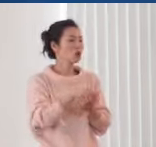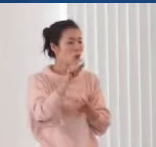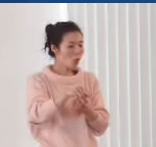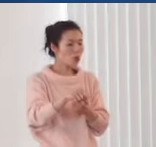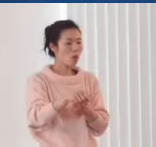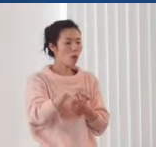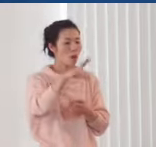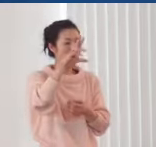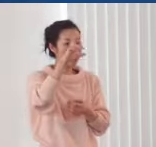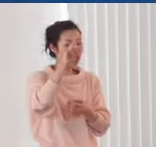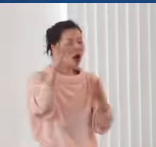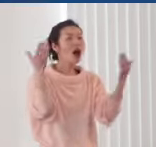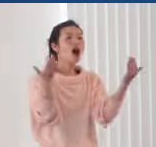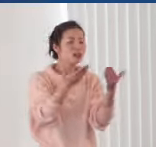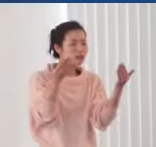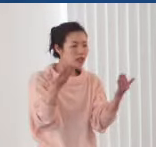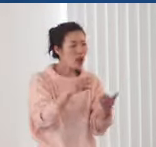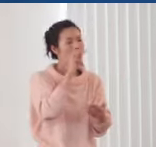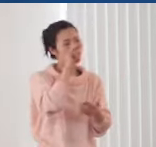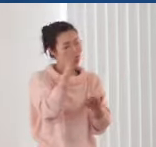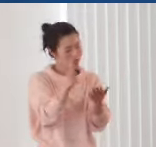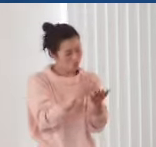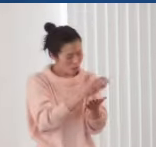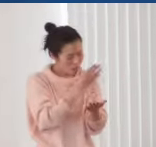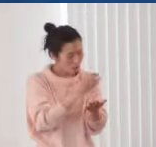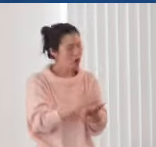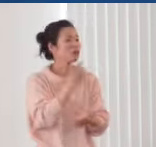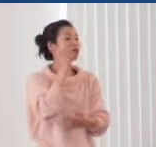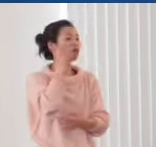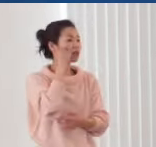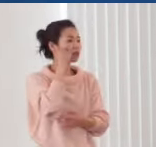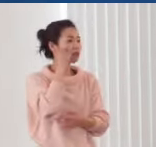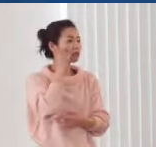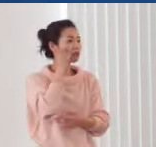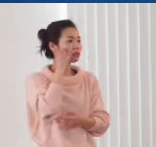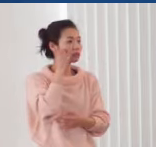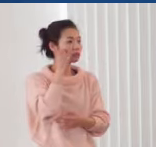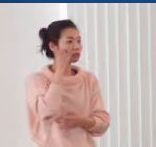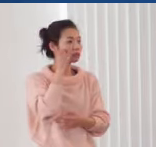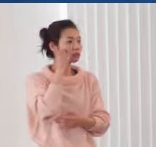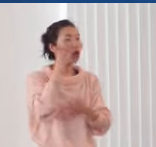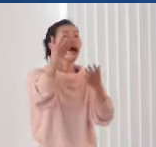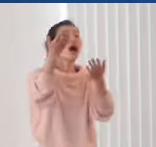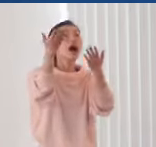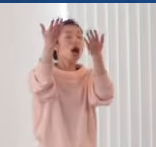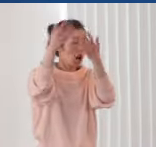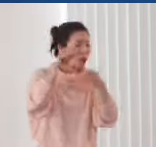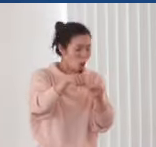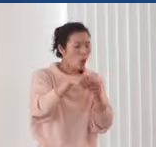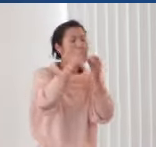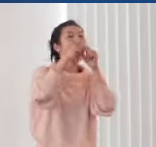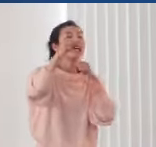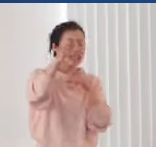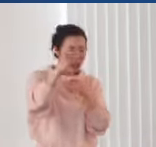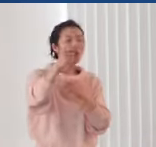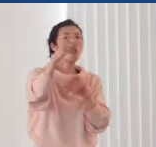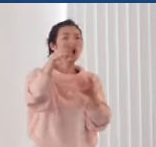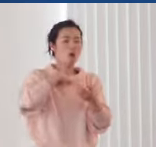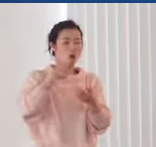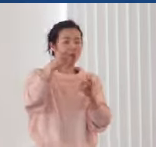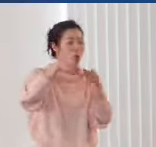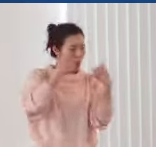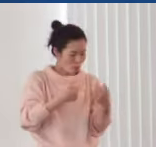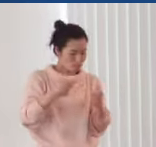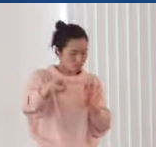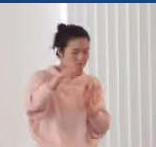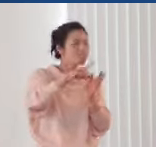初めから終わりまで見極めることができないと、まあ、ここで、まあ、釘を刺しているわけです。神様が永遠を私たちの心にセ